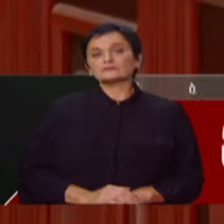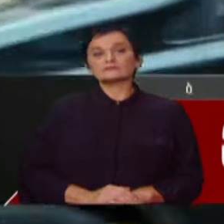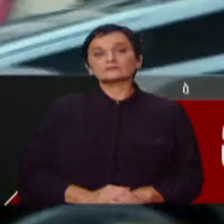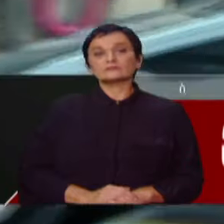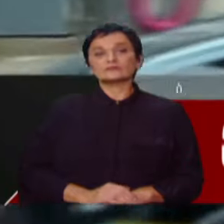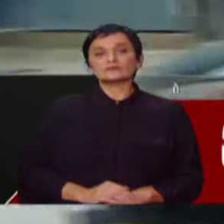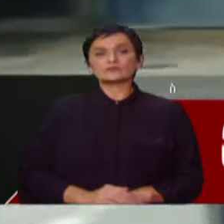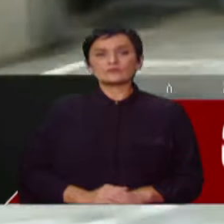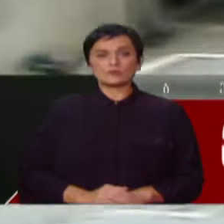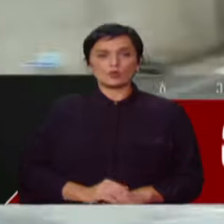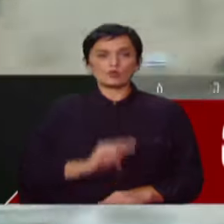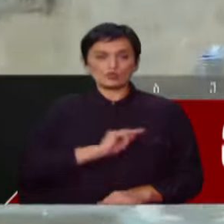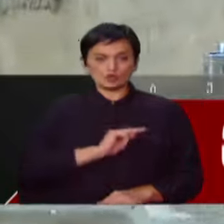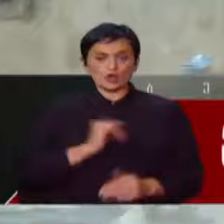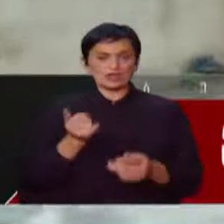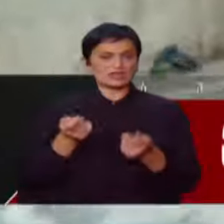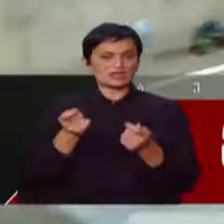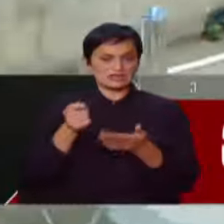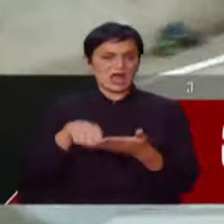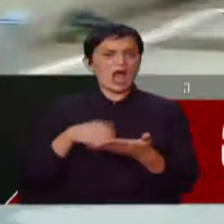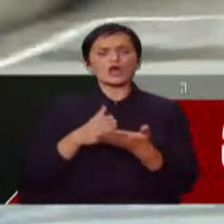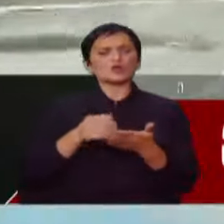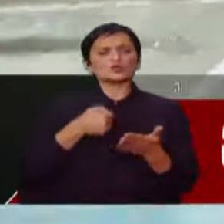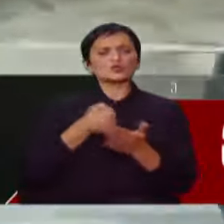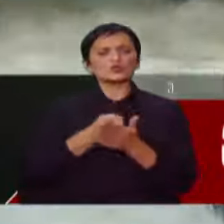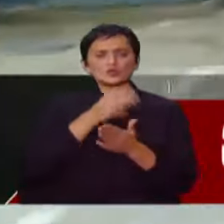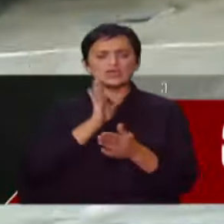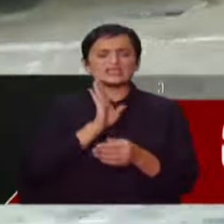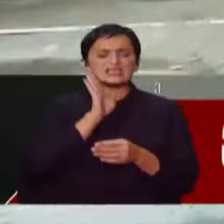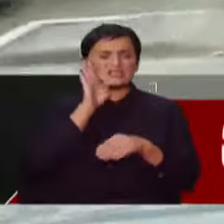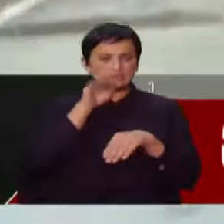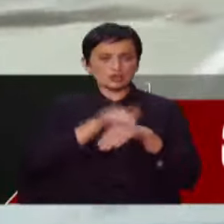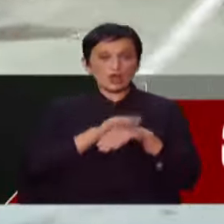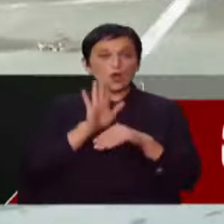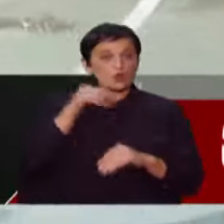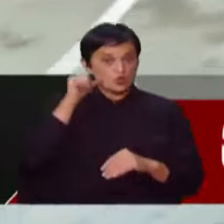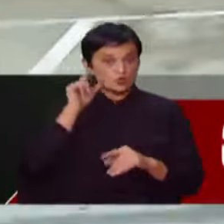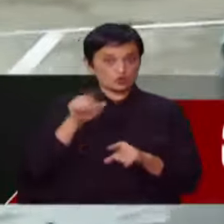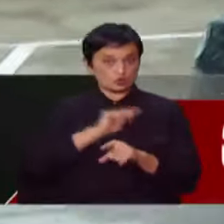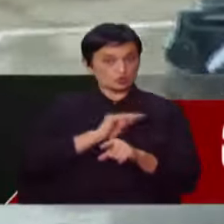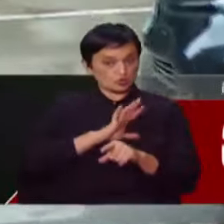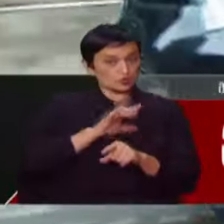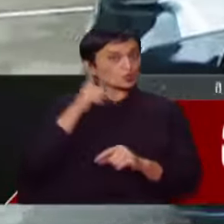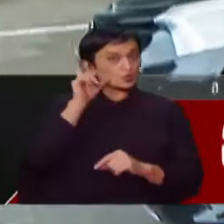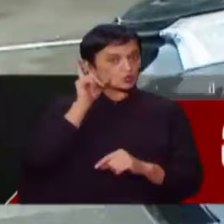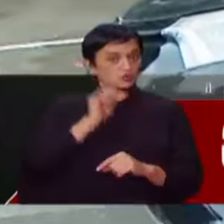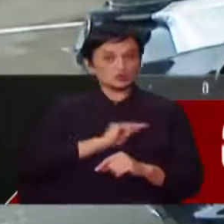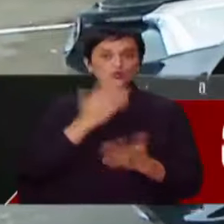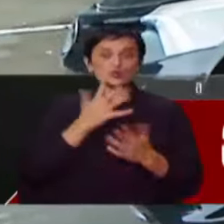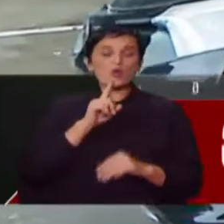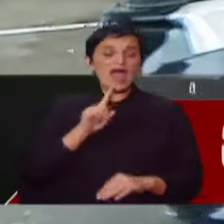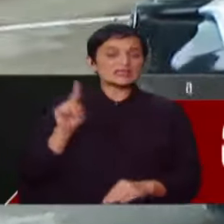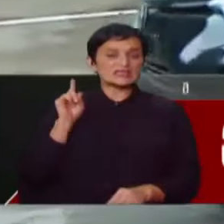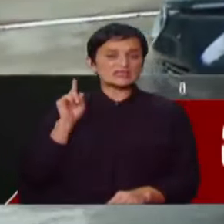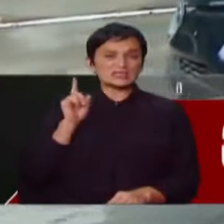Tanashule mushaobden, aga enda khata ketelia. Ra dronde mushaobden. Kilidan saqaobde. Ara, gushin mushaobden, gushin tsin mushaobden, tu erti tslis